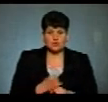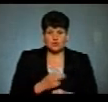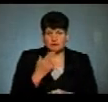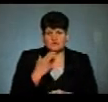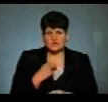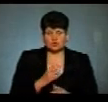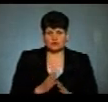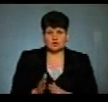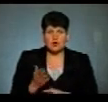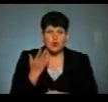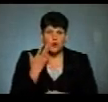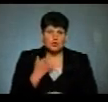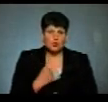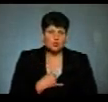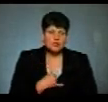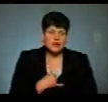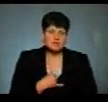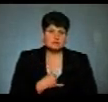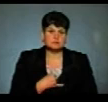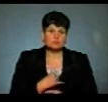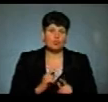звичному режимі. Но коли у нас